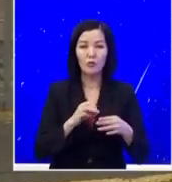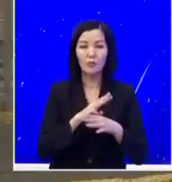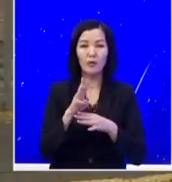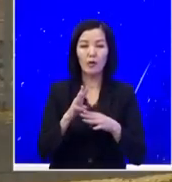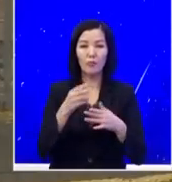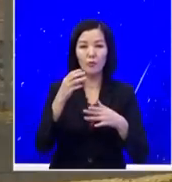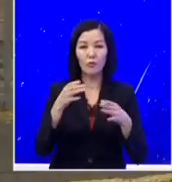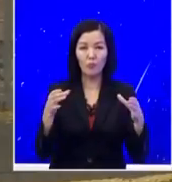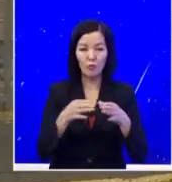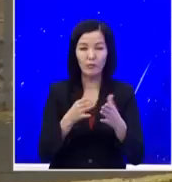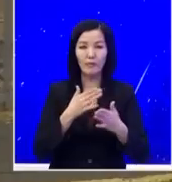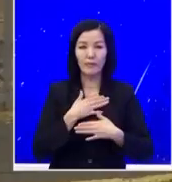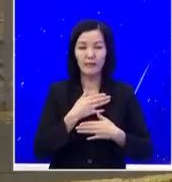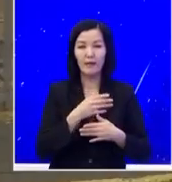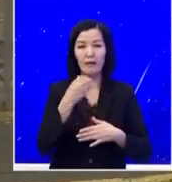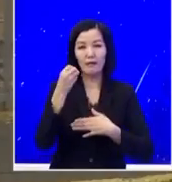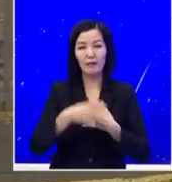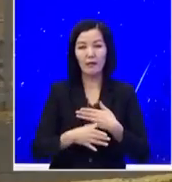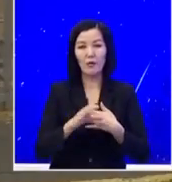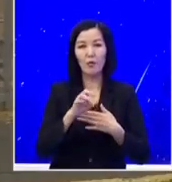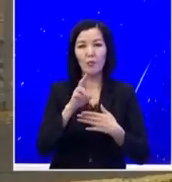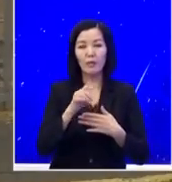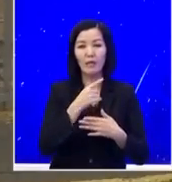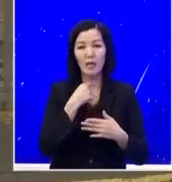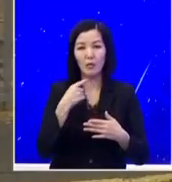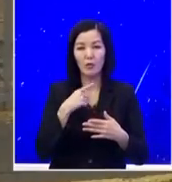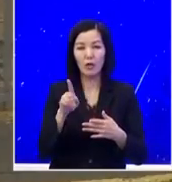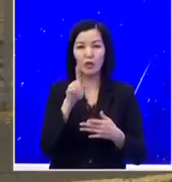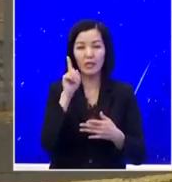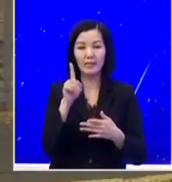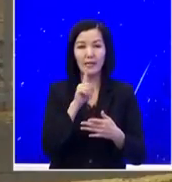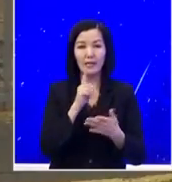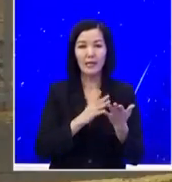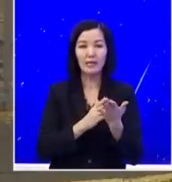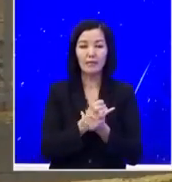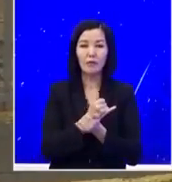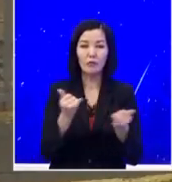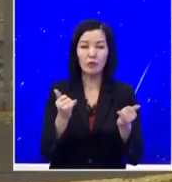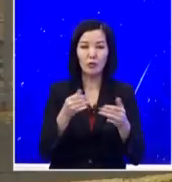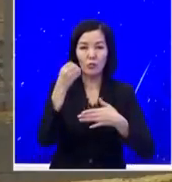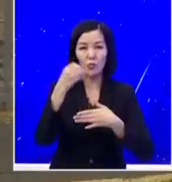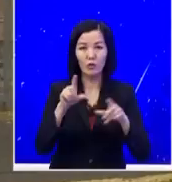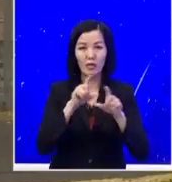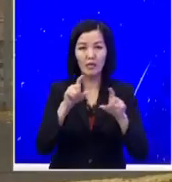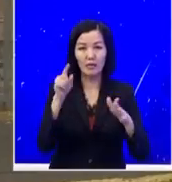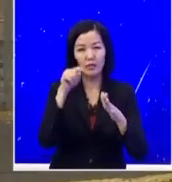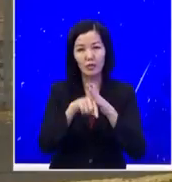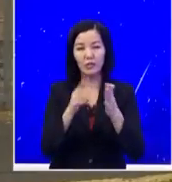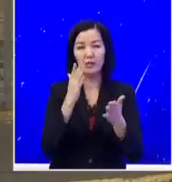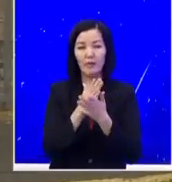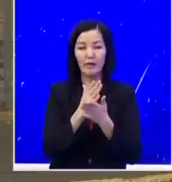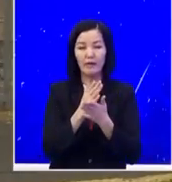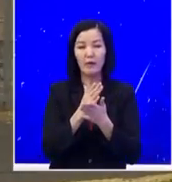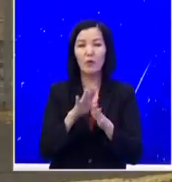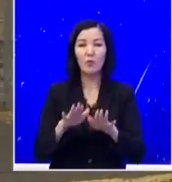бөлімінде, біздің орталыққа жақын мына Open Талдықорғанда және жастар қызға қызмет көрсету орталығында осы өзіне-өзі қызмет